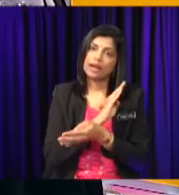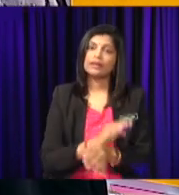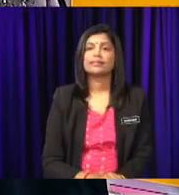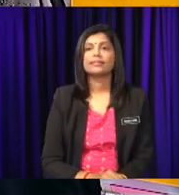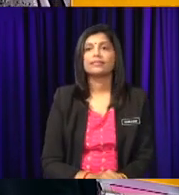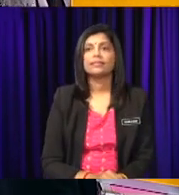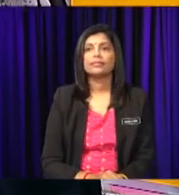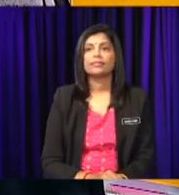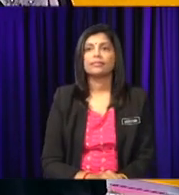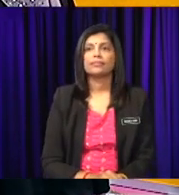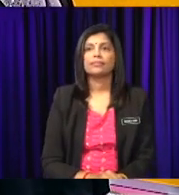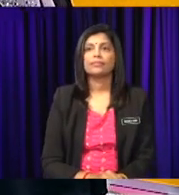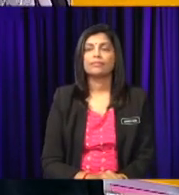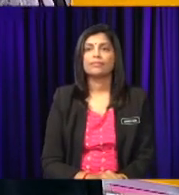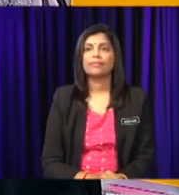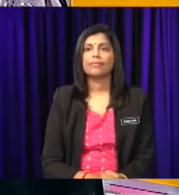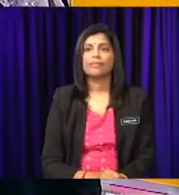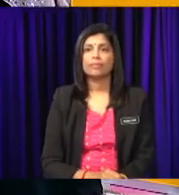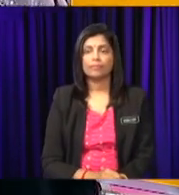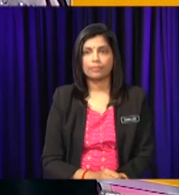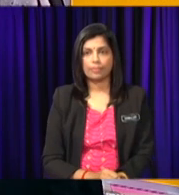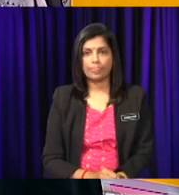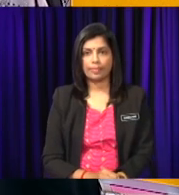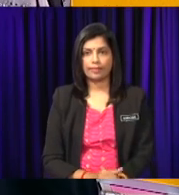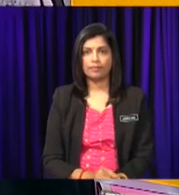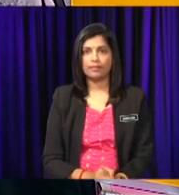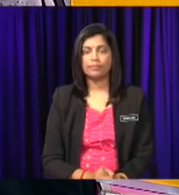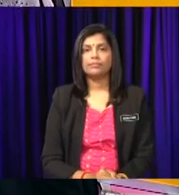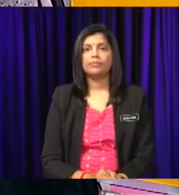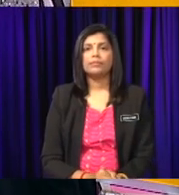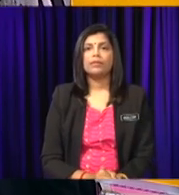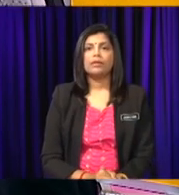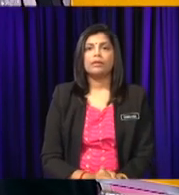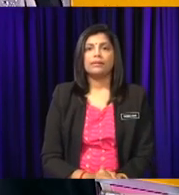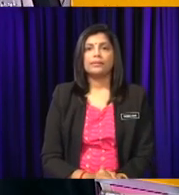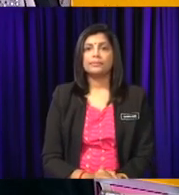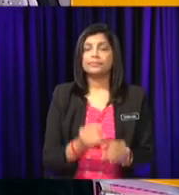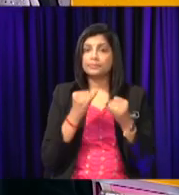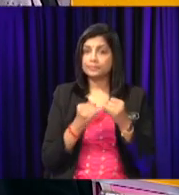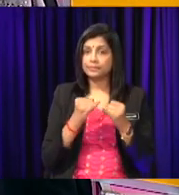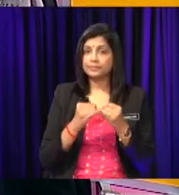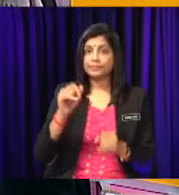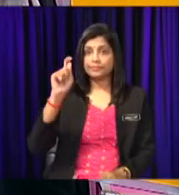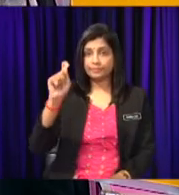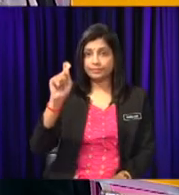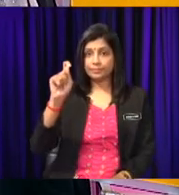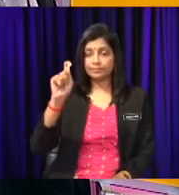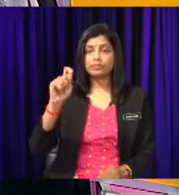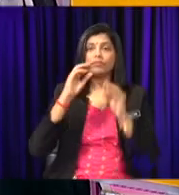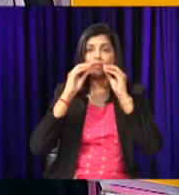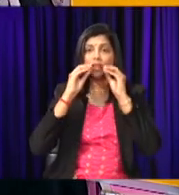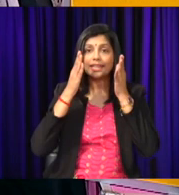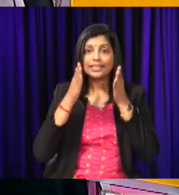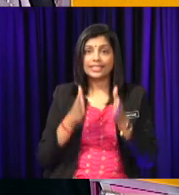tersebut sebab kita lebih kepada penggunaan simbol akhir sekali ini yaitu